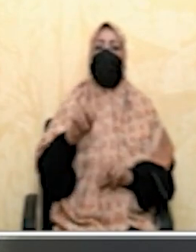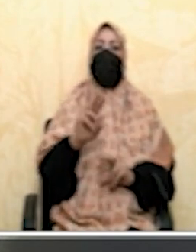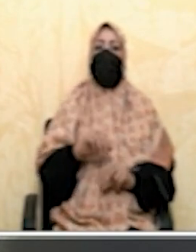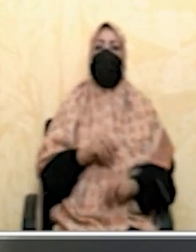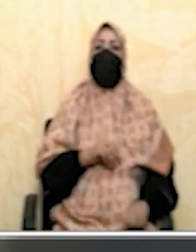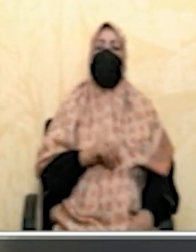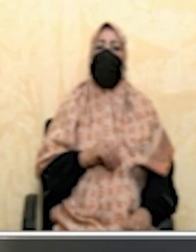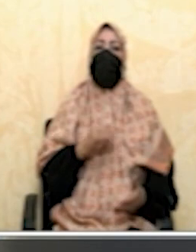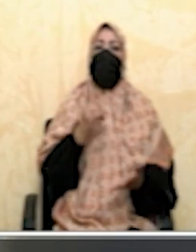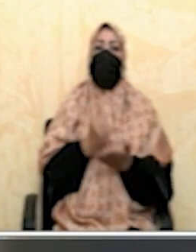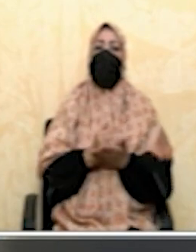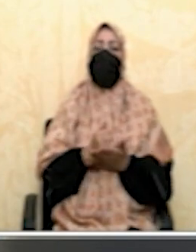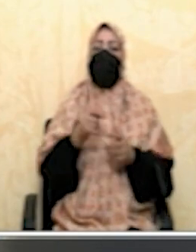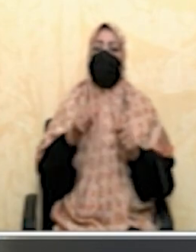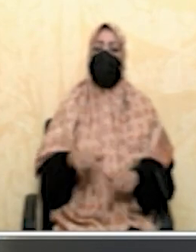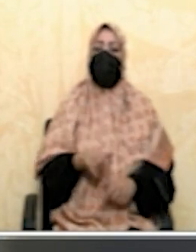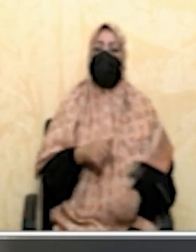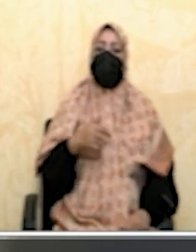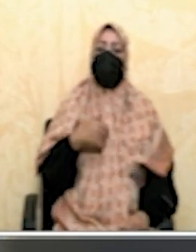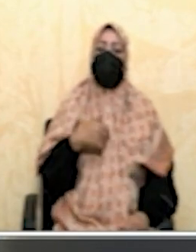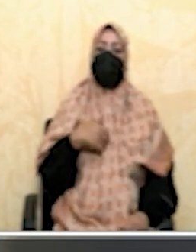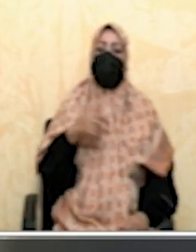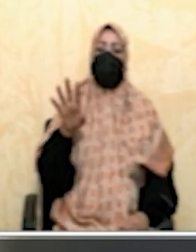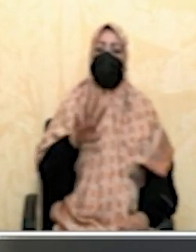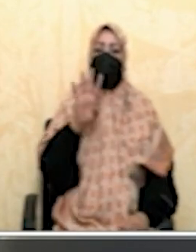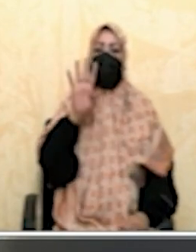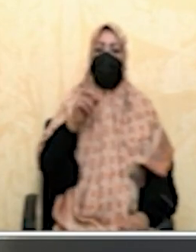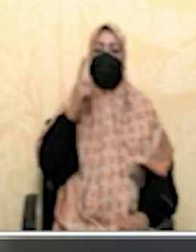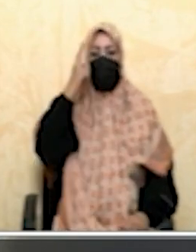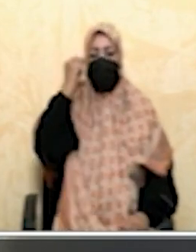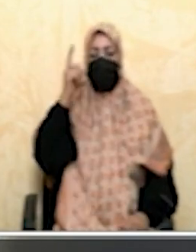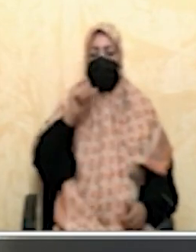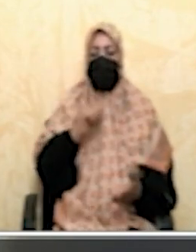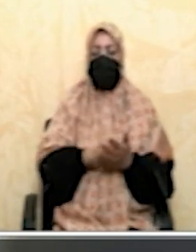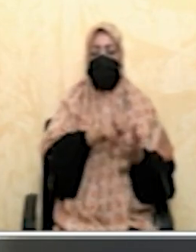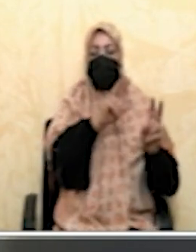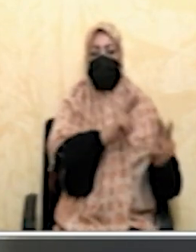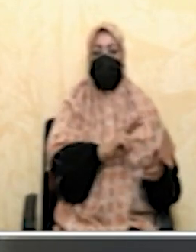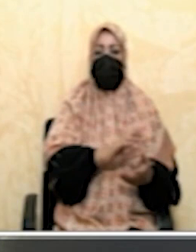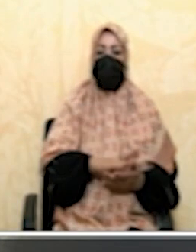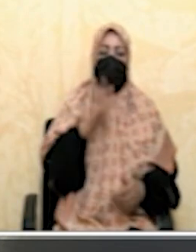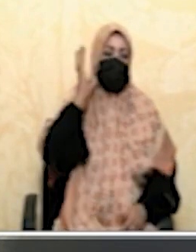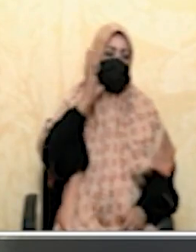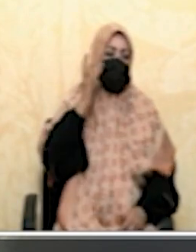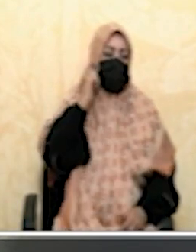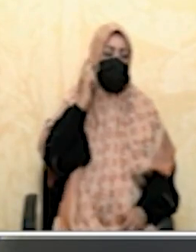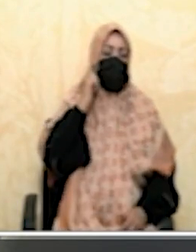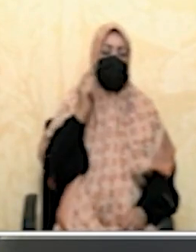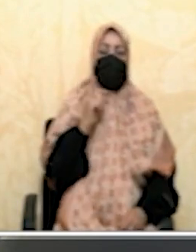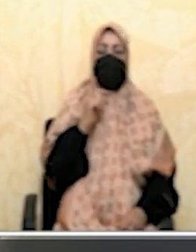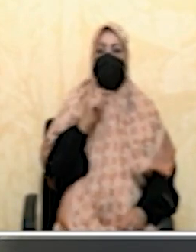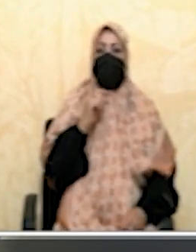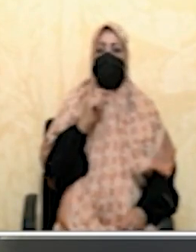في جنزور في امكانك في جنزور واذن وبعدين قعدت انشغلت لين طلع وقت العصر واذن المغرب وبعدين